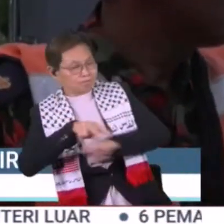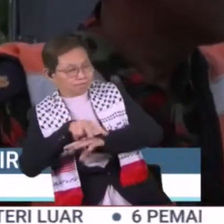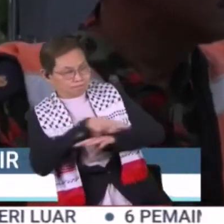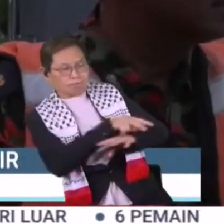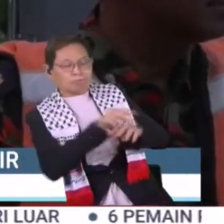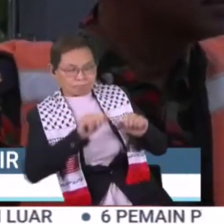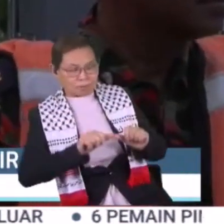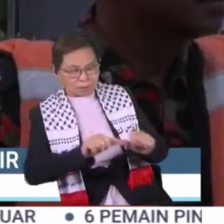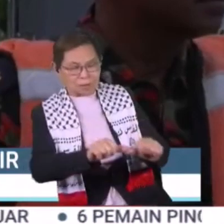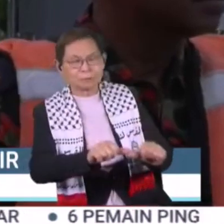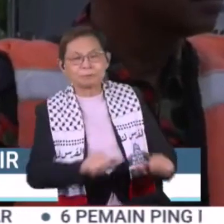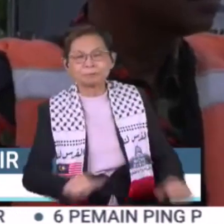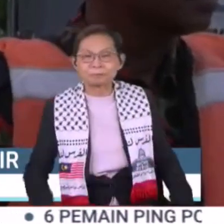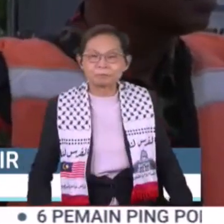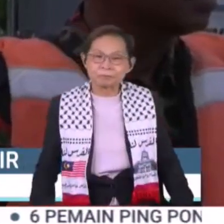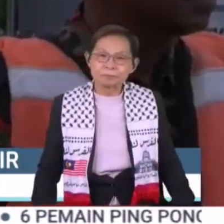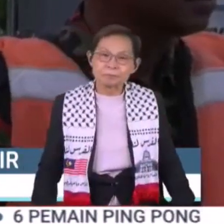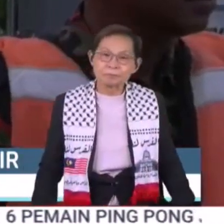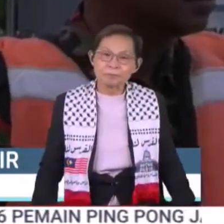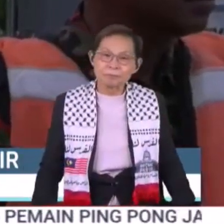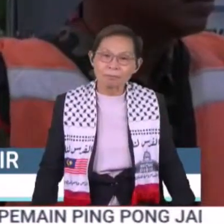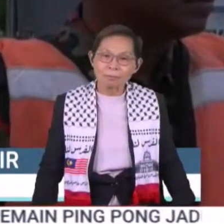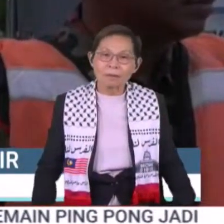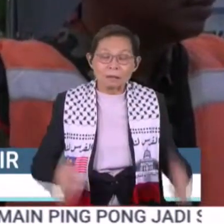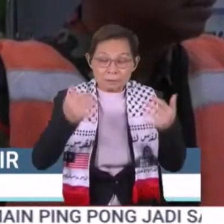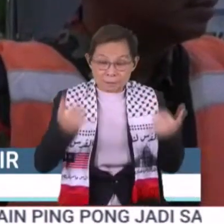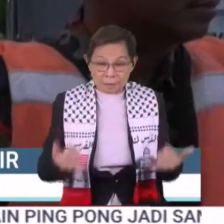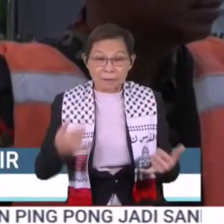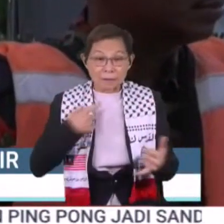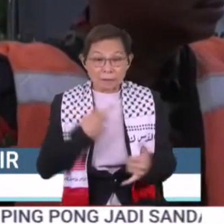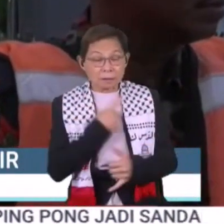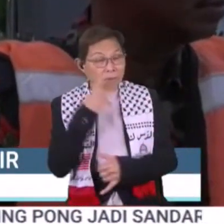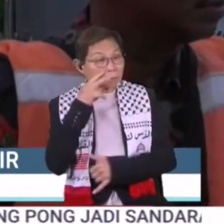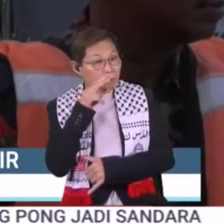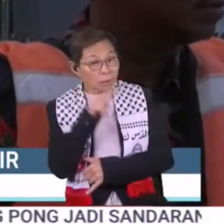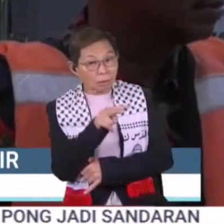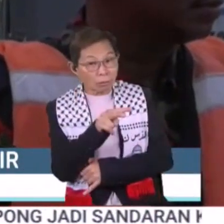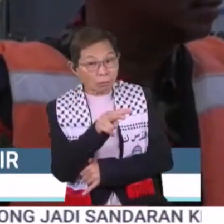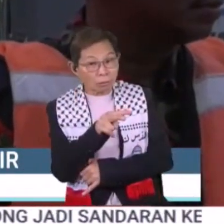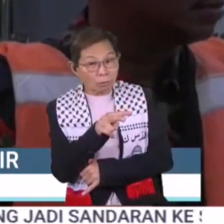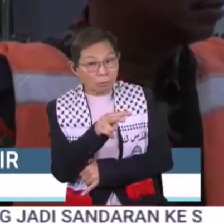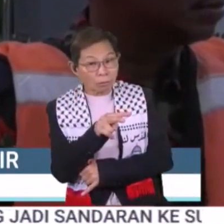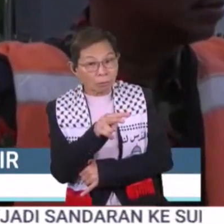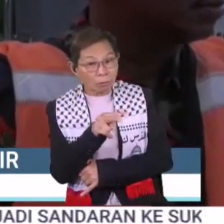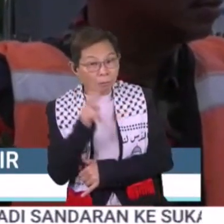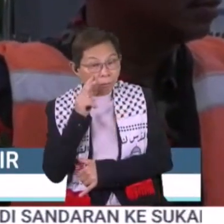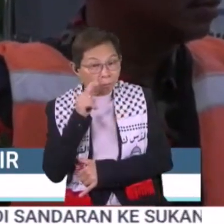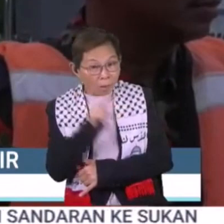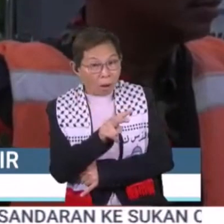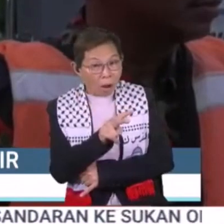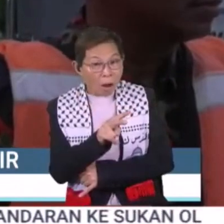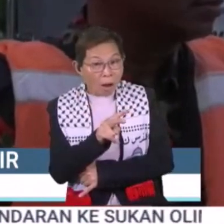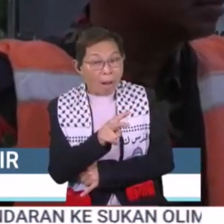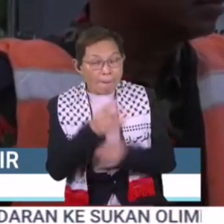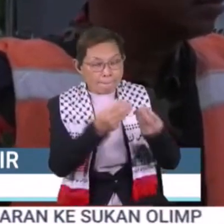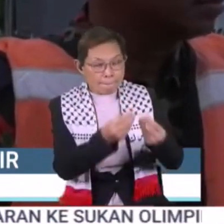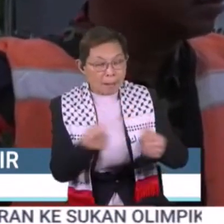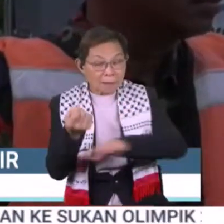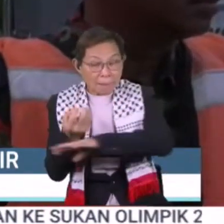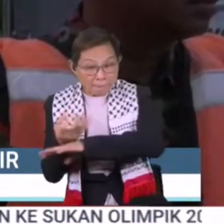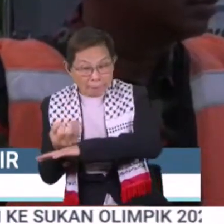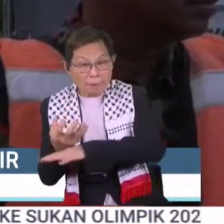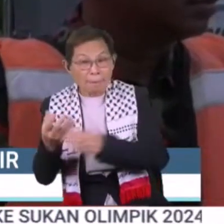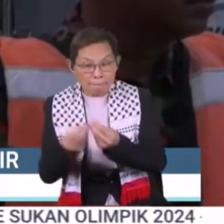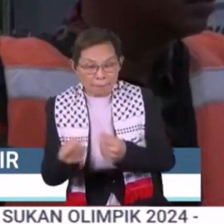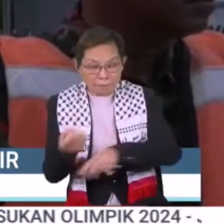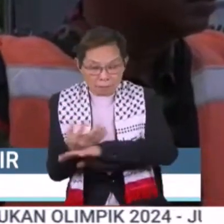kita. Jadi sekarang ni kita nampak yang kawasan lain pula akan berlaku, contohnya Pasir Mas dia